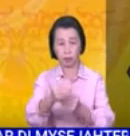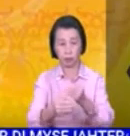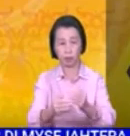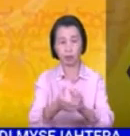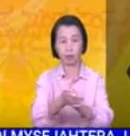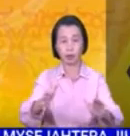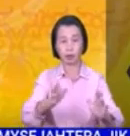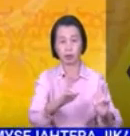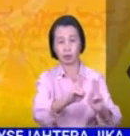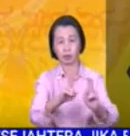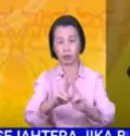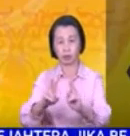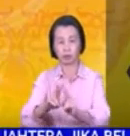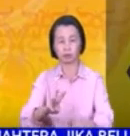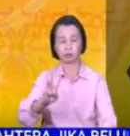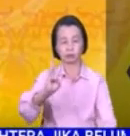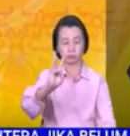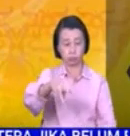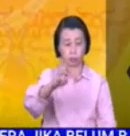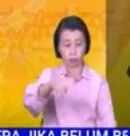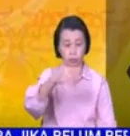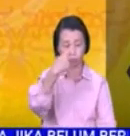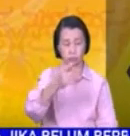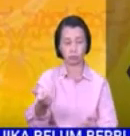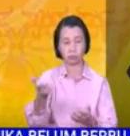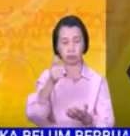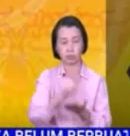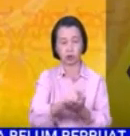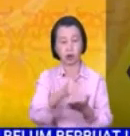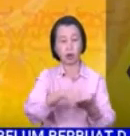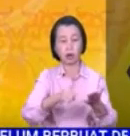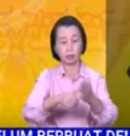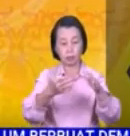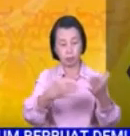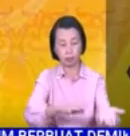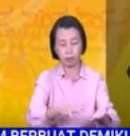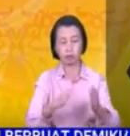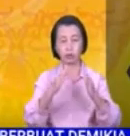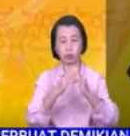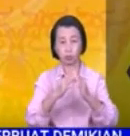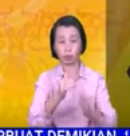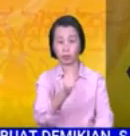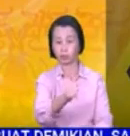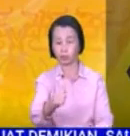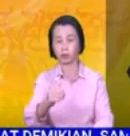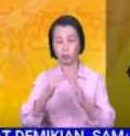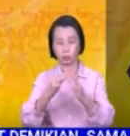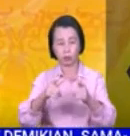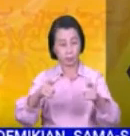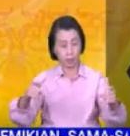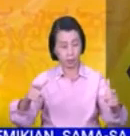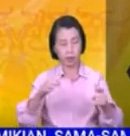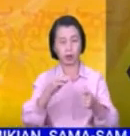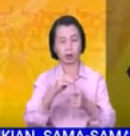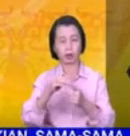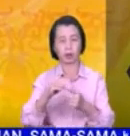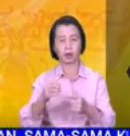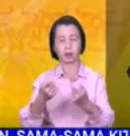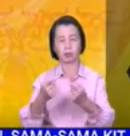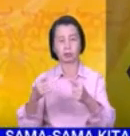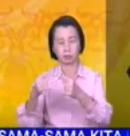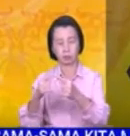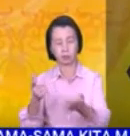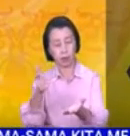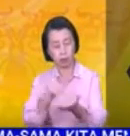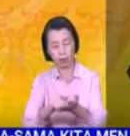dan Keselamatan Kampung diwajibkan untuk melapor sebarang kematian di rumah persendirian, rumah panjang atau kampung kepada balai